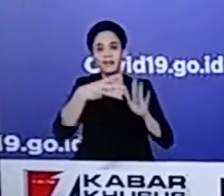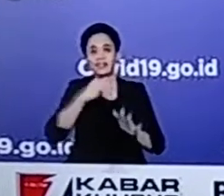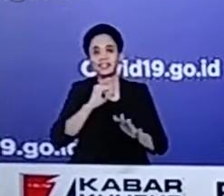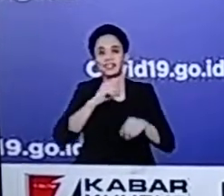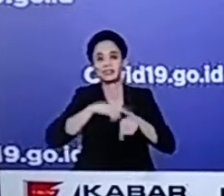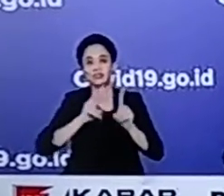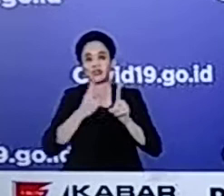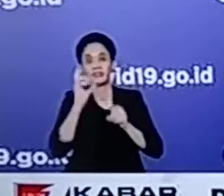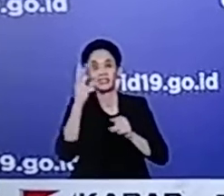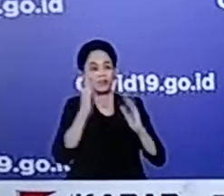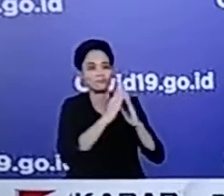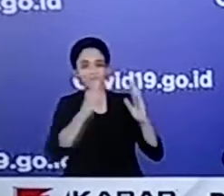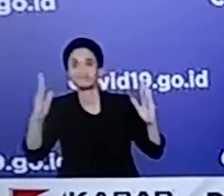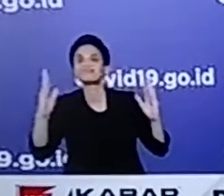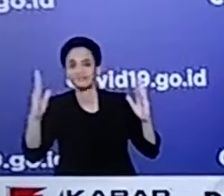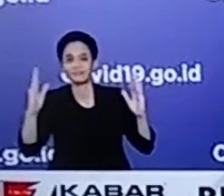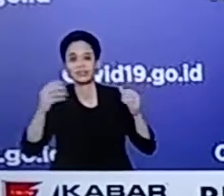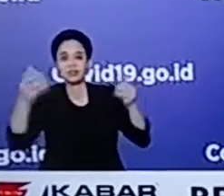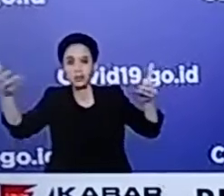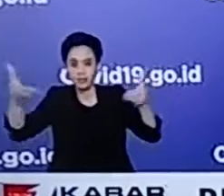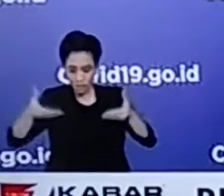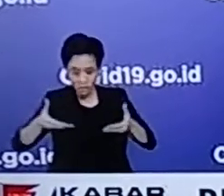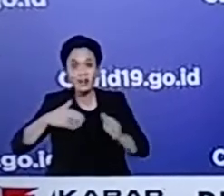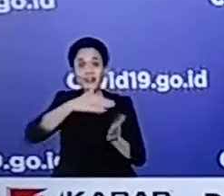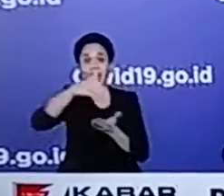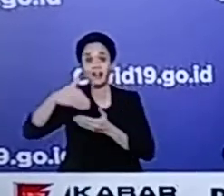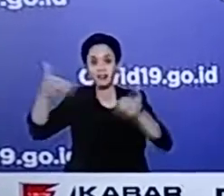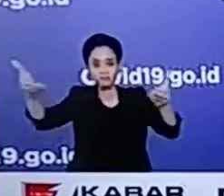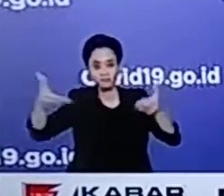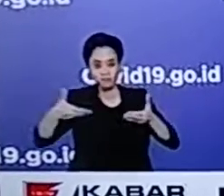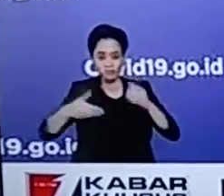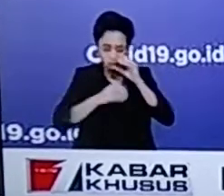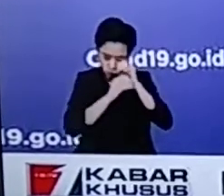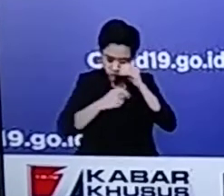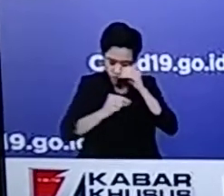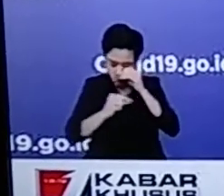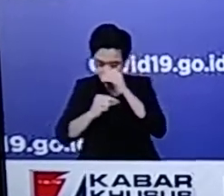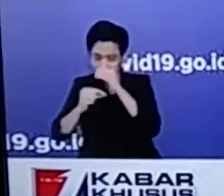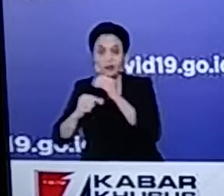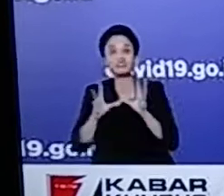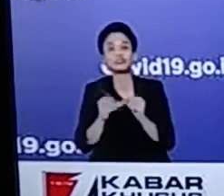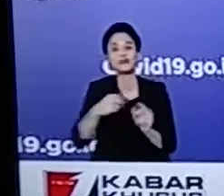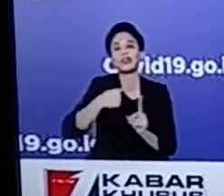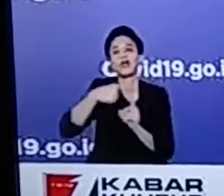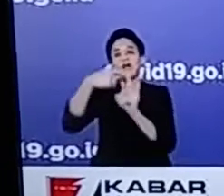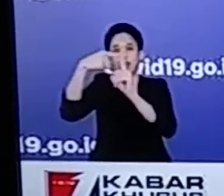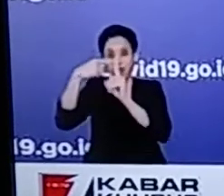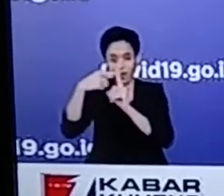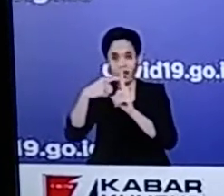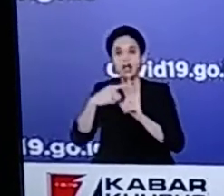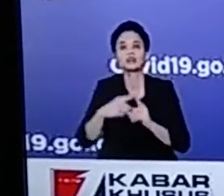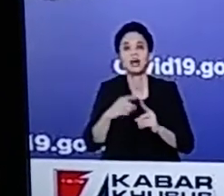WIB. Spesimen yang kita lakukan, yang kita periksa sudah bertambah lagi dengan penambahan